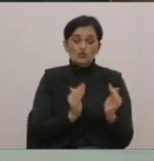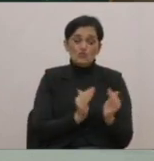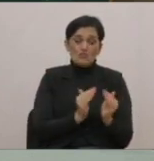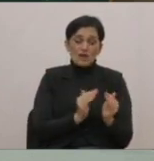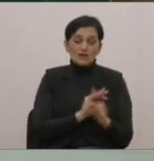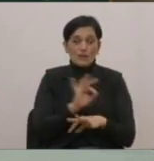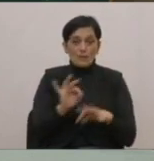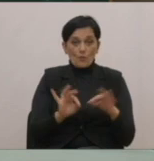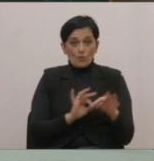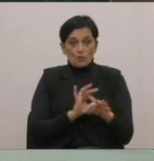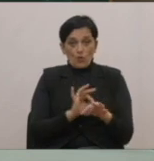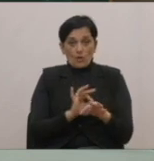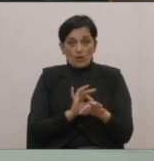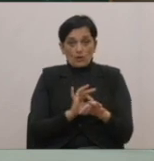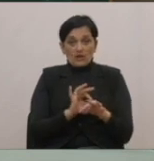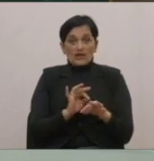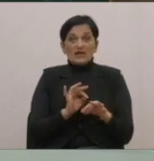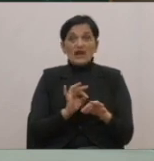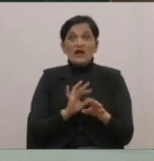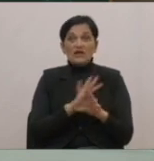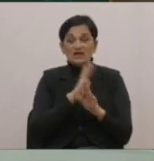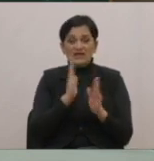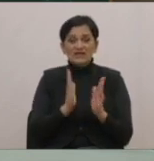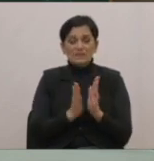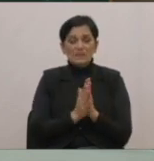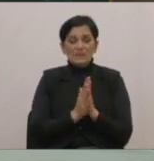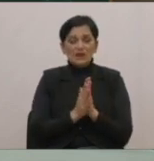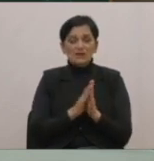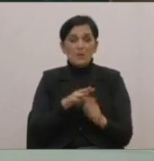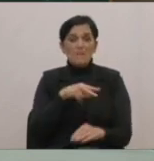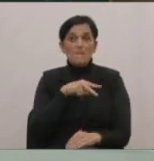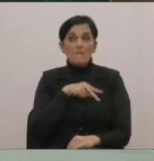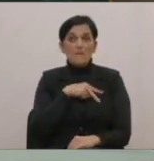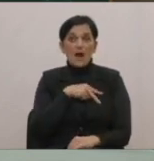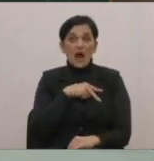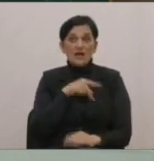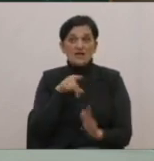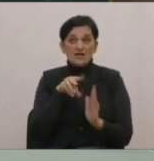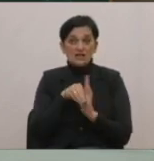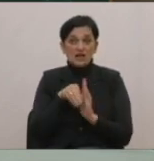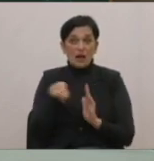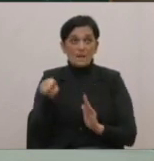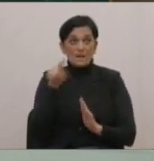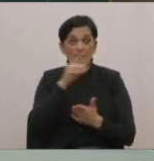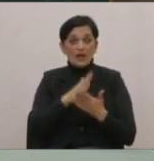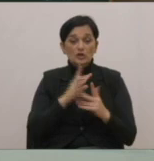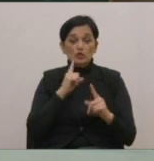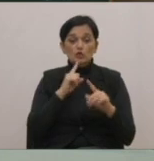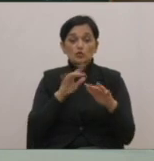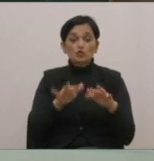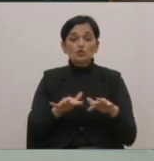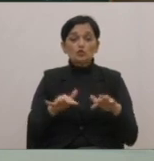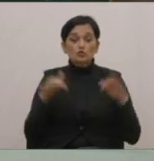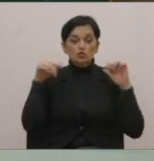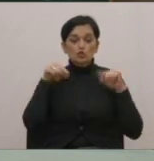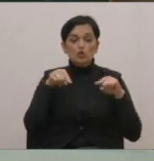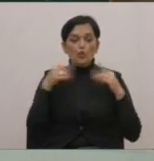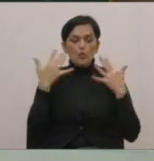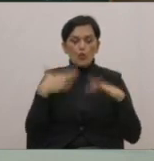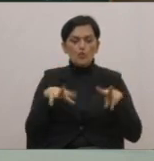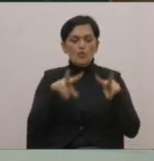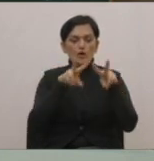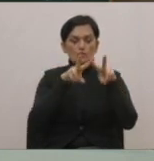პროექტების და წესით პარლამენტებში ასე ხდება, როგორც წესი, რომ პლენარულ სხდომაზე უკვე